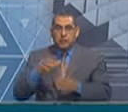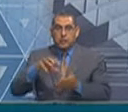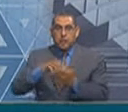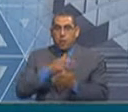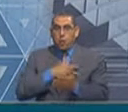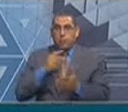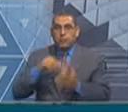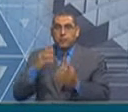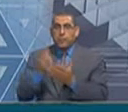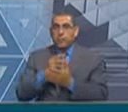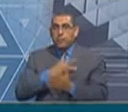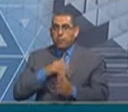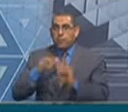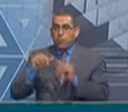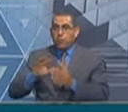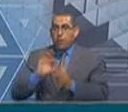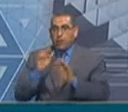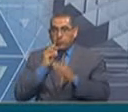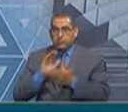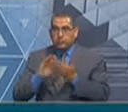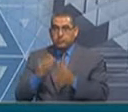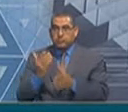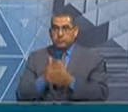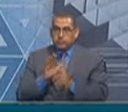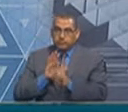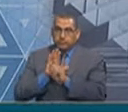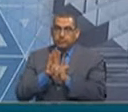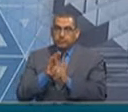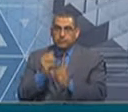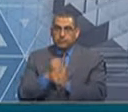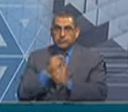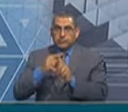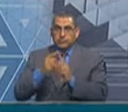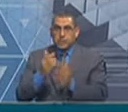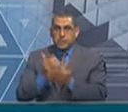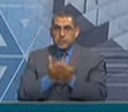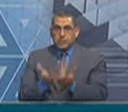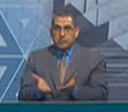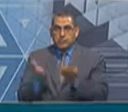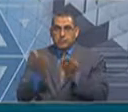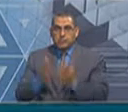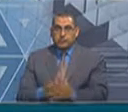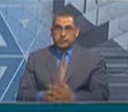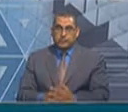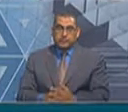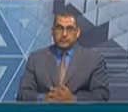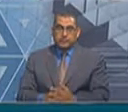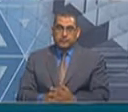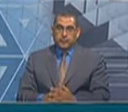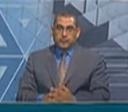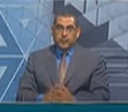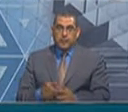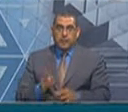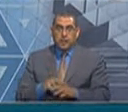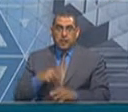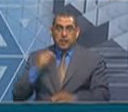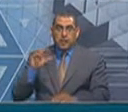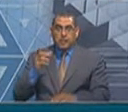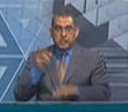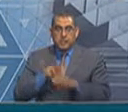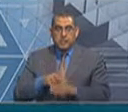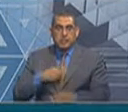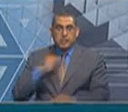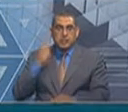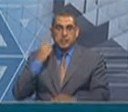لأصول وممتلكات الدولة ودفع معدلات النمو الاقتصادي. كما اجتمع السيد الرئيس عبد